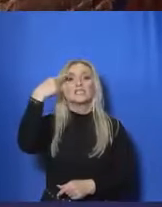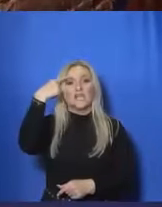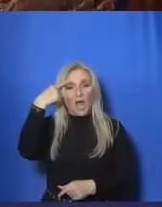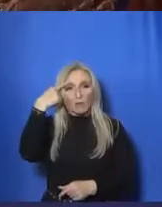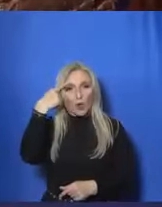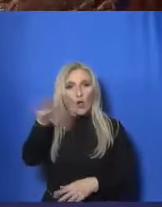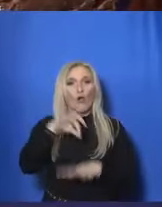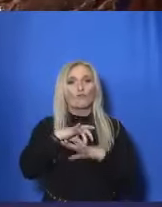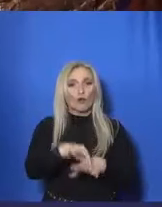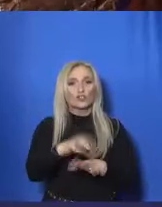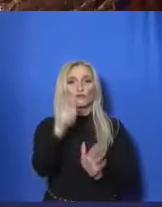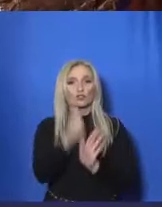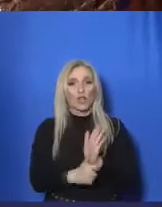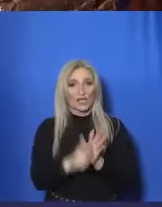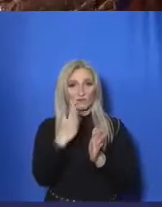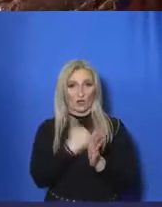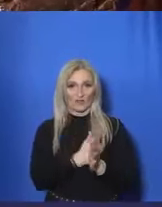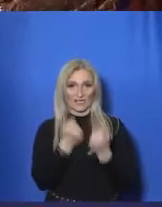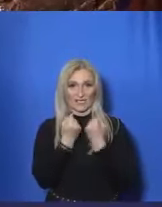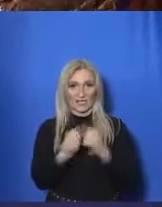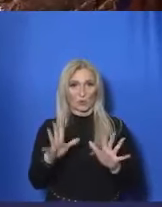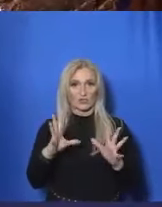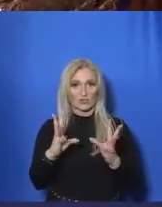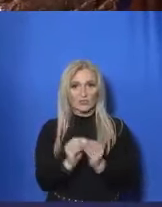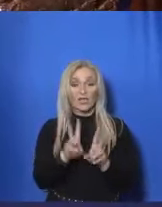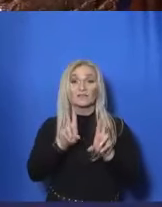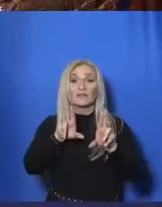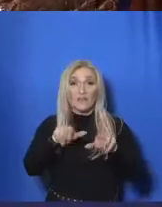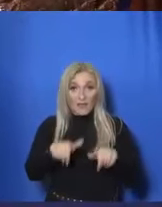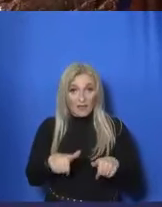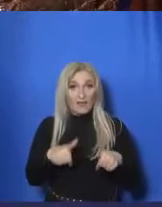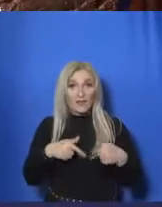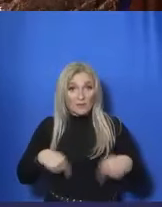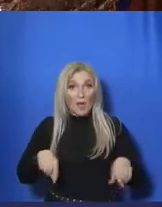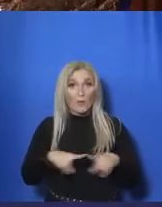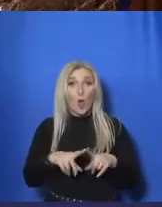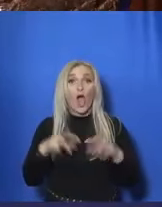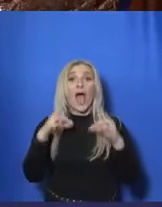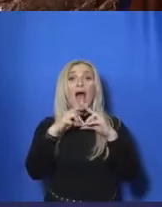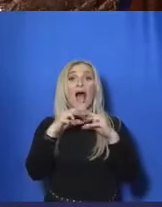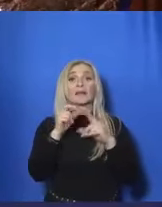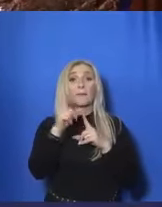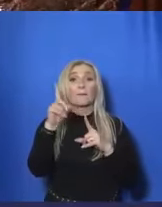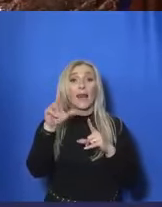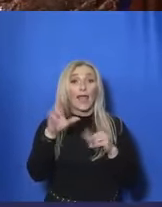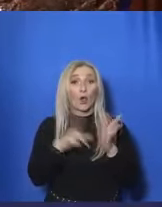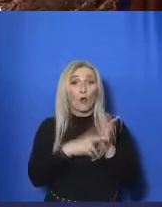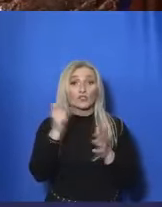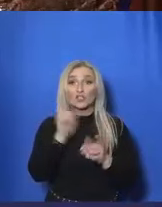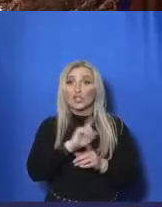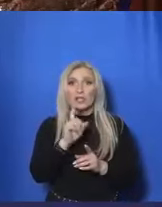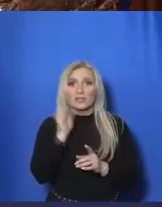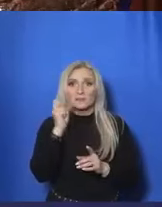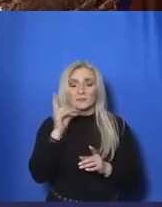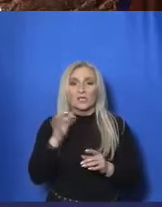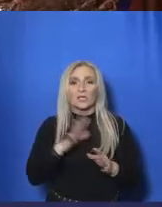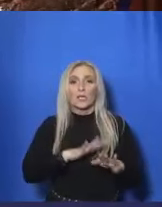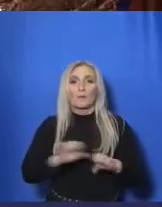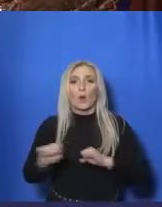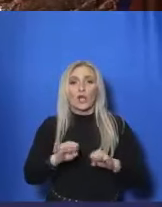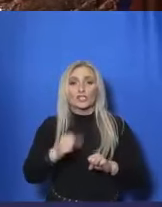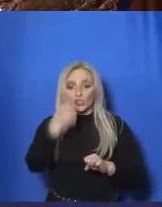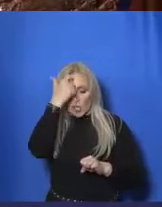vodstvu i članstvu Hrvatske demokratske zajednice imamo u Andreju Plenkoviću, nesvakidašnjoj